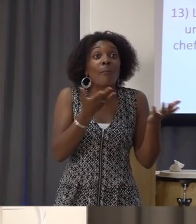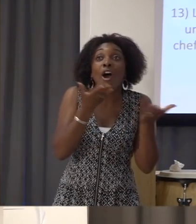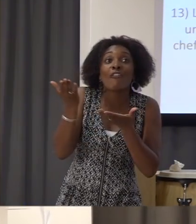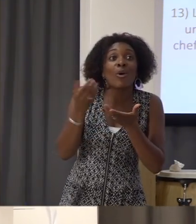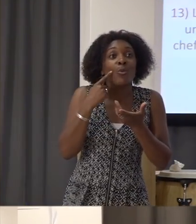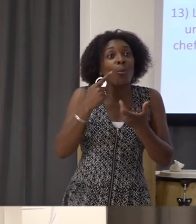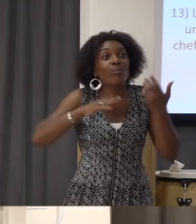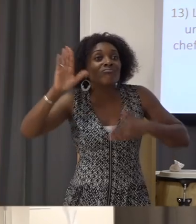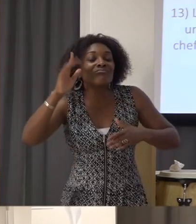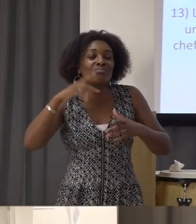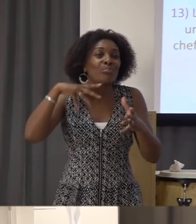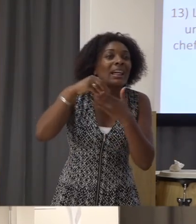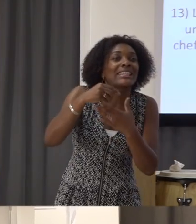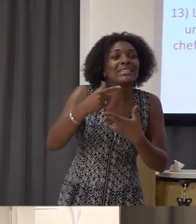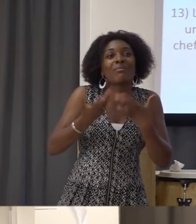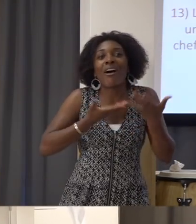Dieu.